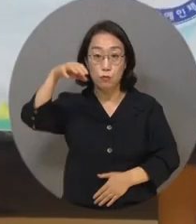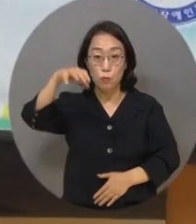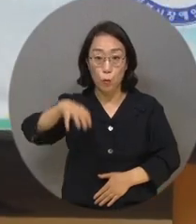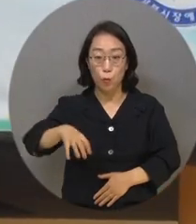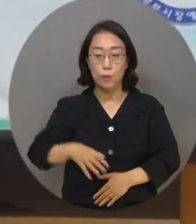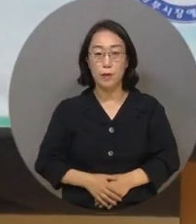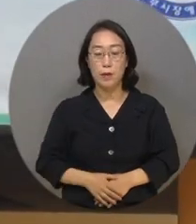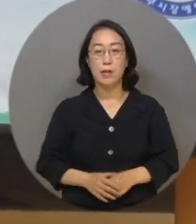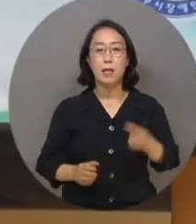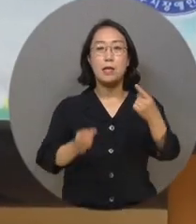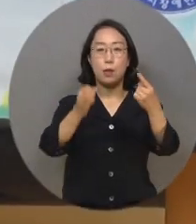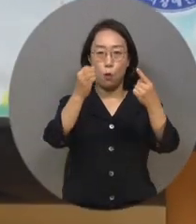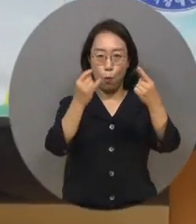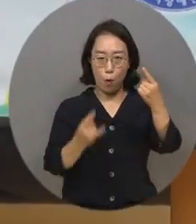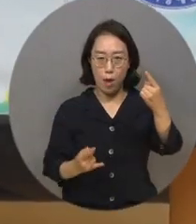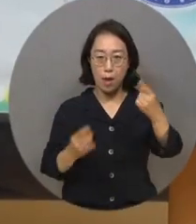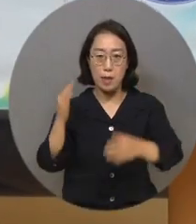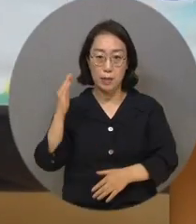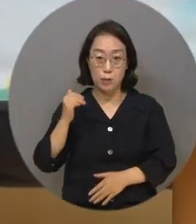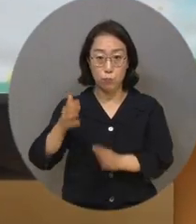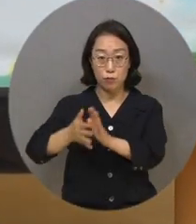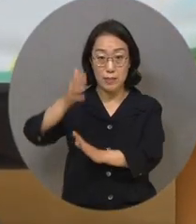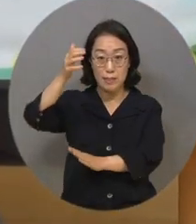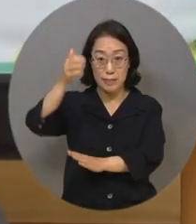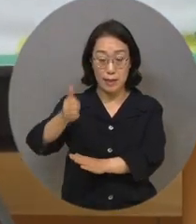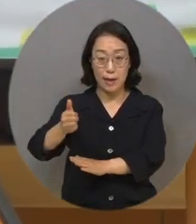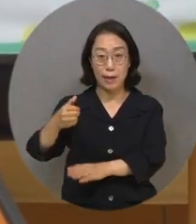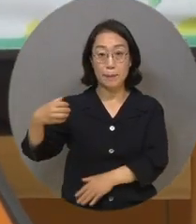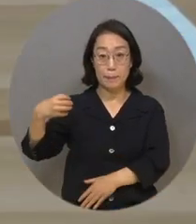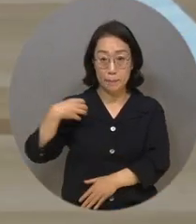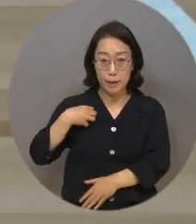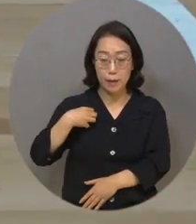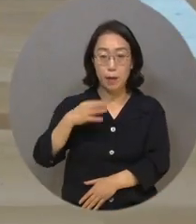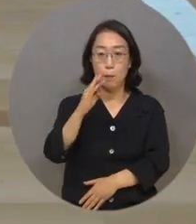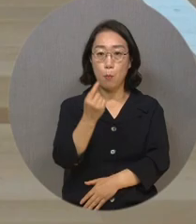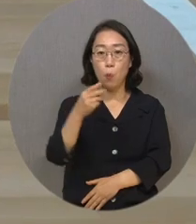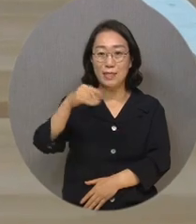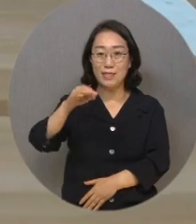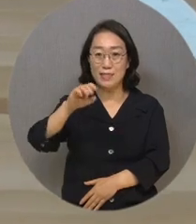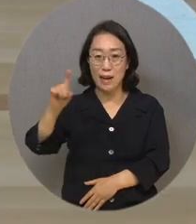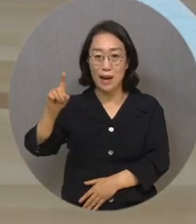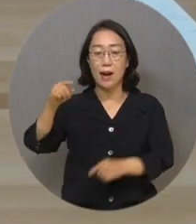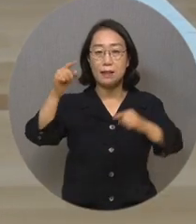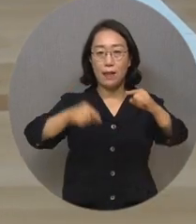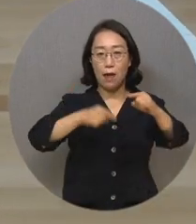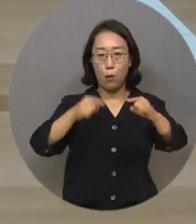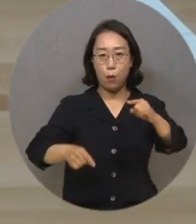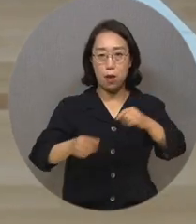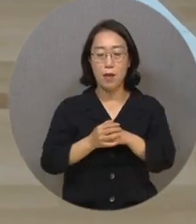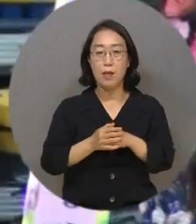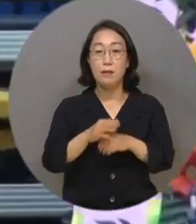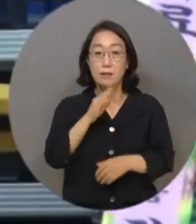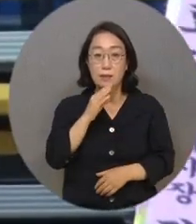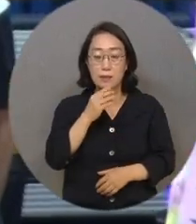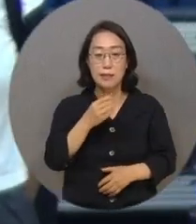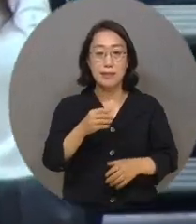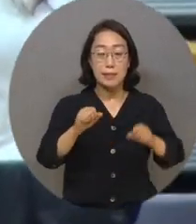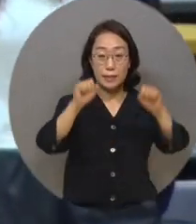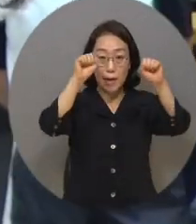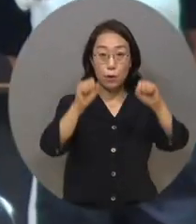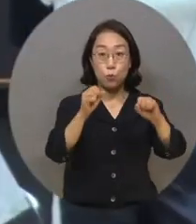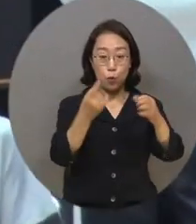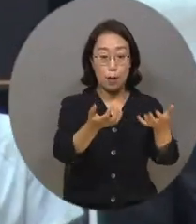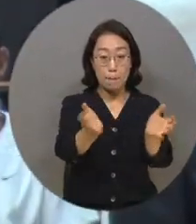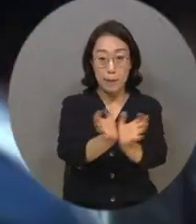실내체육관에서는 제1회 의정부 시장배 어울림 보치아 대회가 의정부시 장애인 체육회 주최, 의정부시 장애인